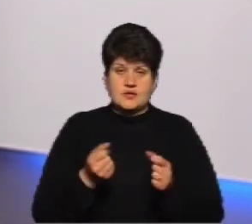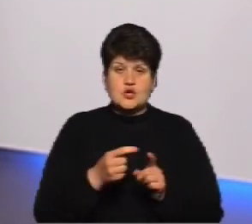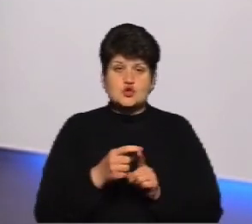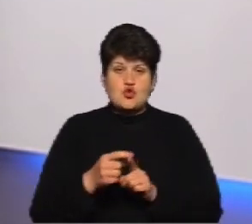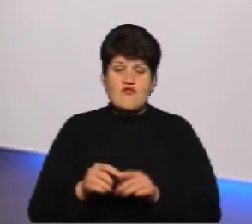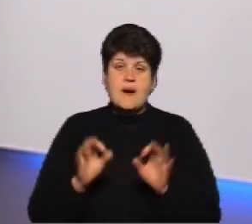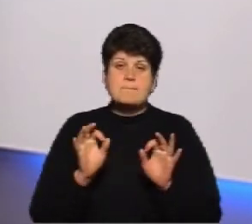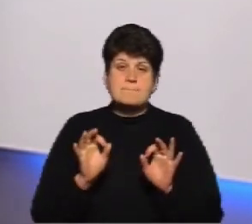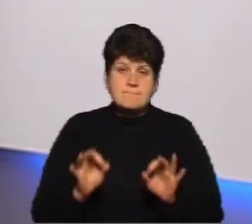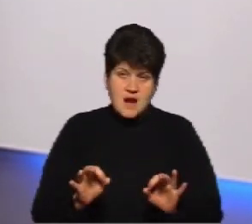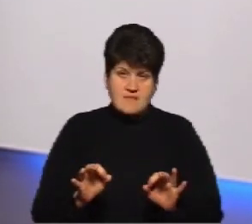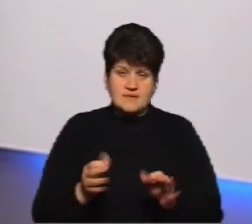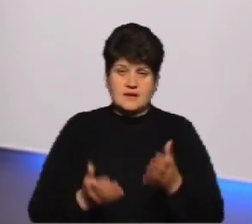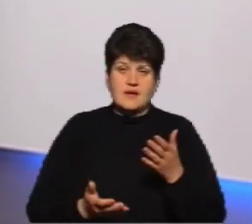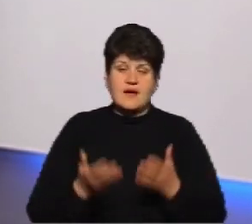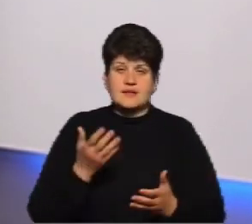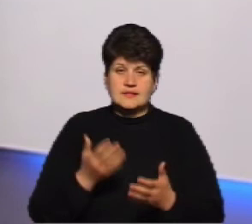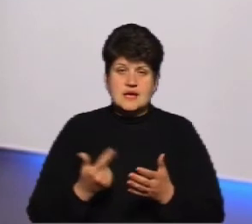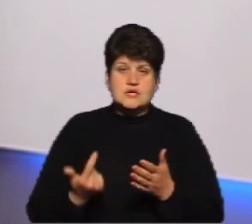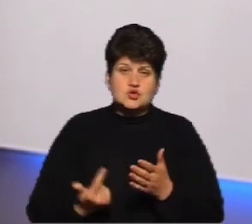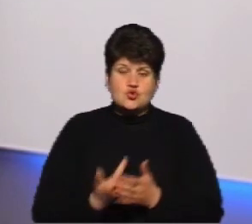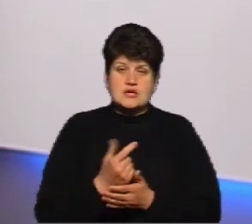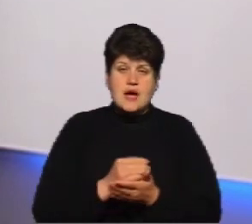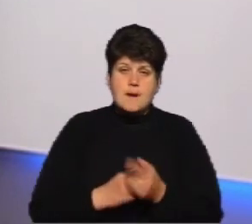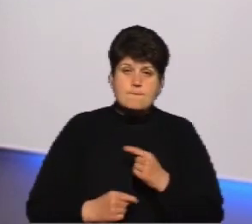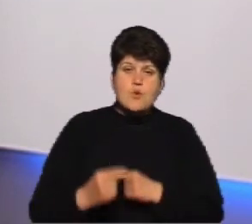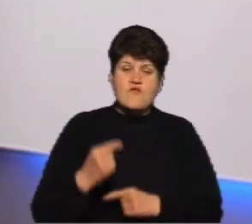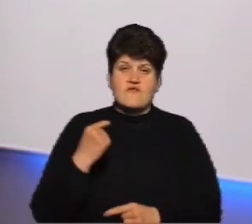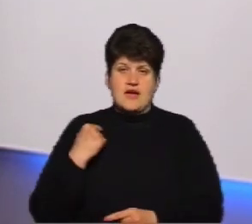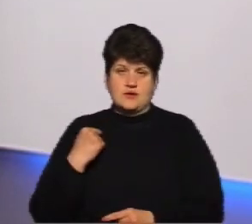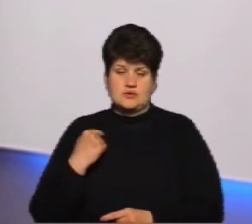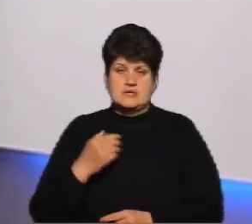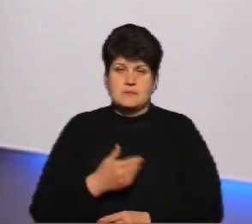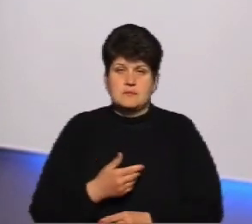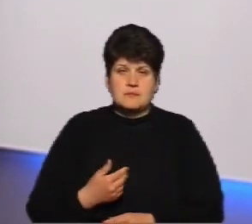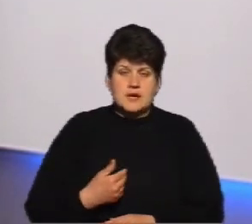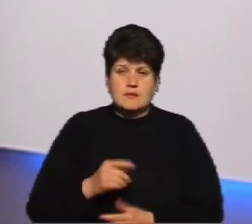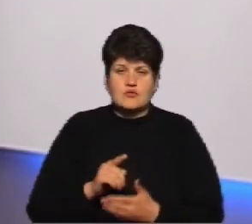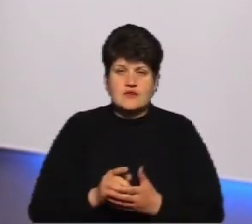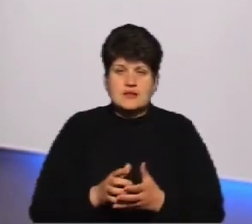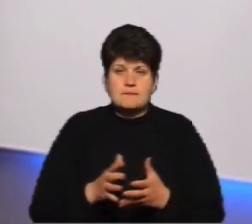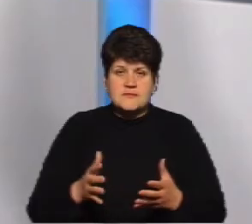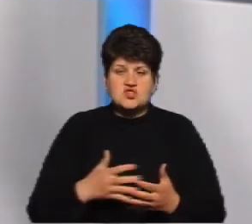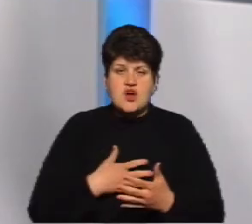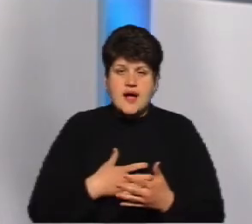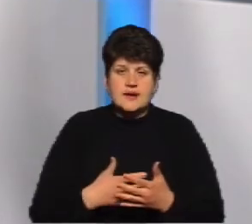але, знову ж таки, я повернуся, ми повинні, можна сказати, більш активно